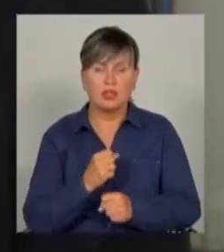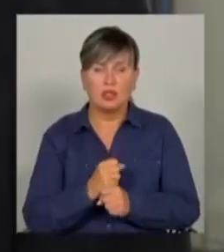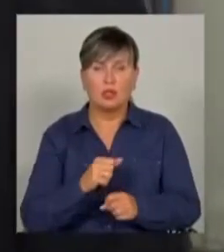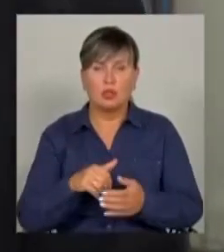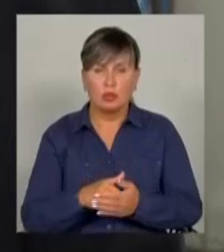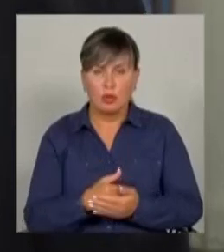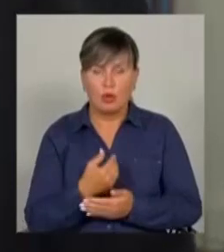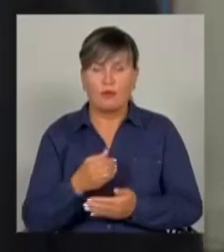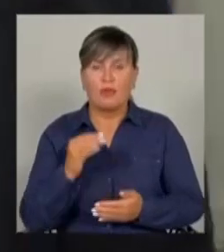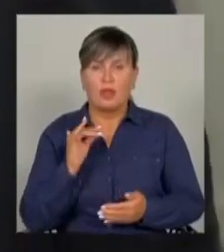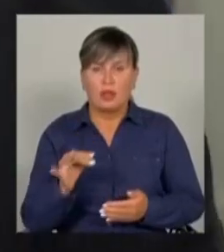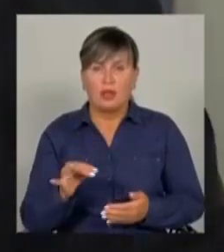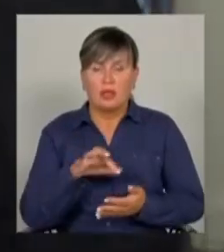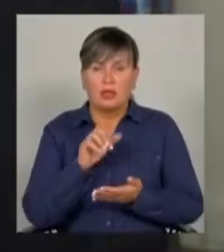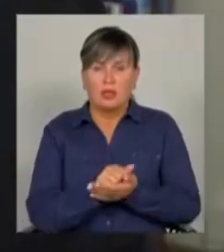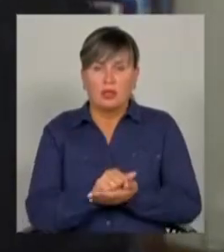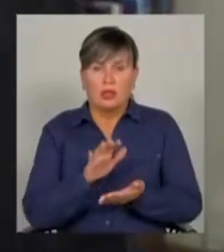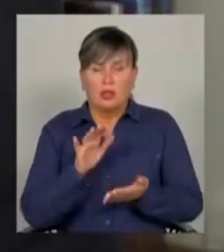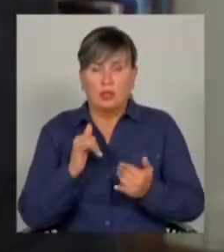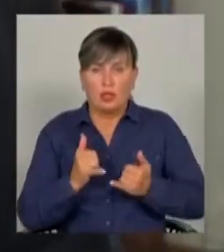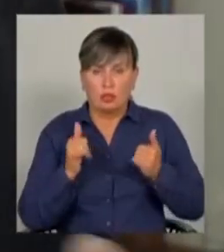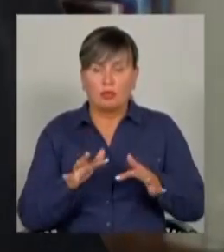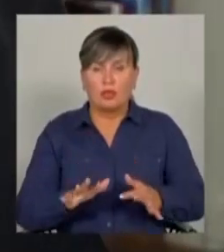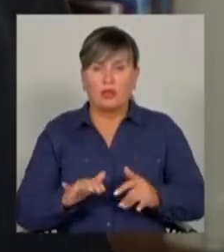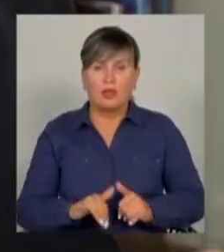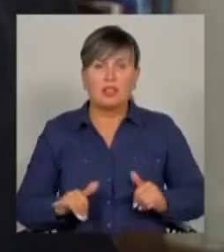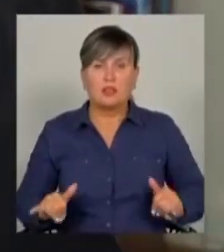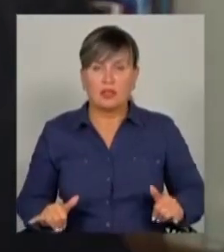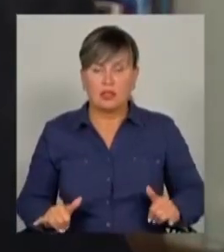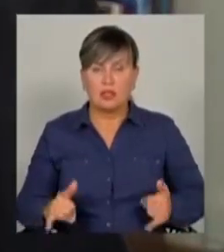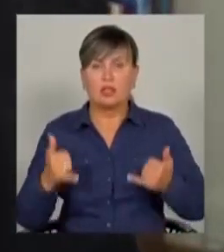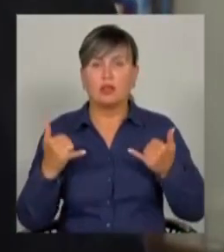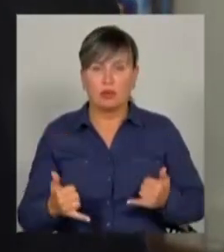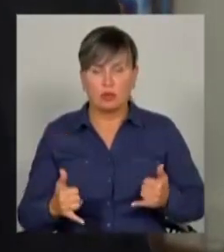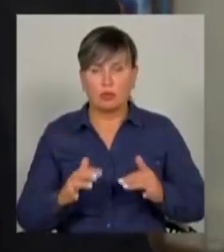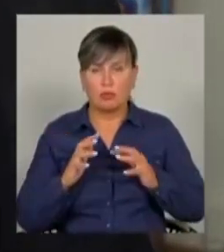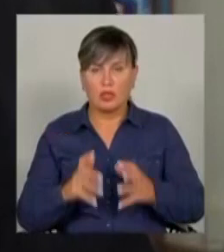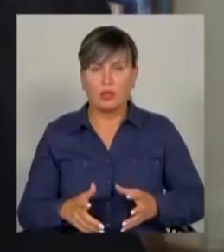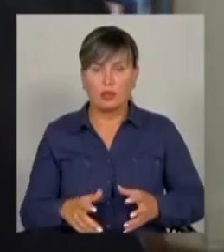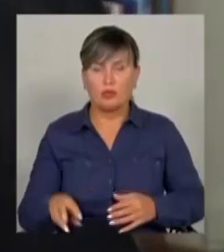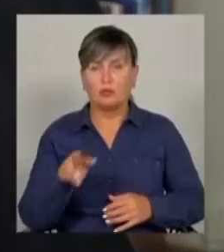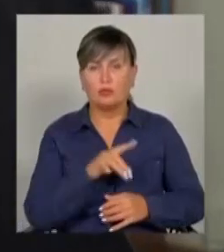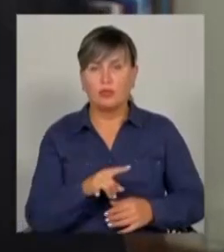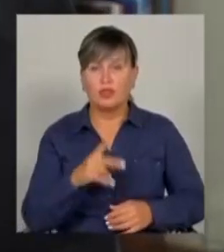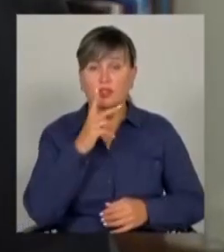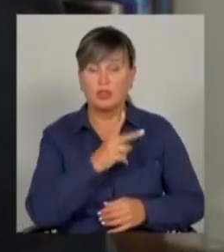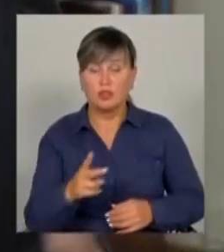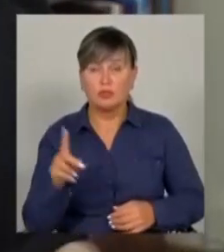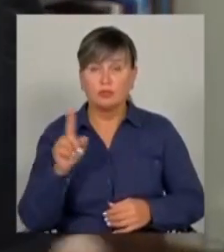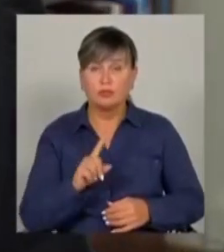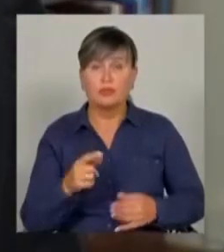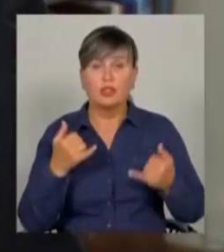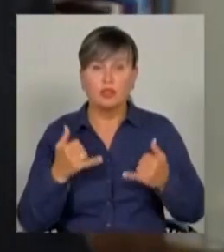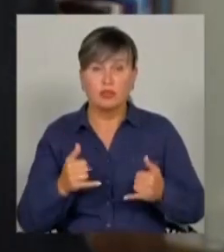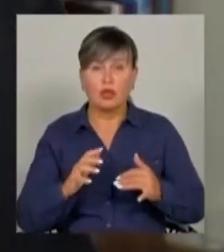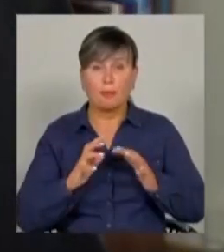новые и занять достойное место в развитии сегодняшнего мира. Мы с вами видим, что